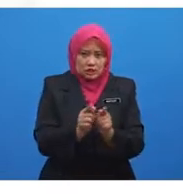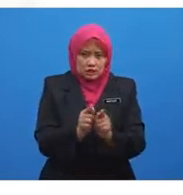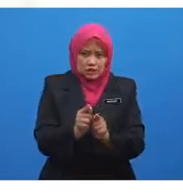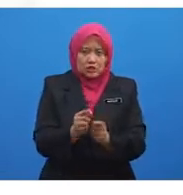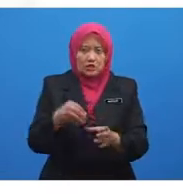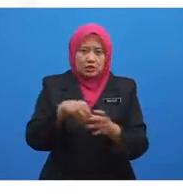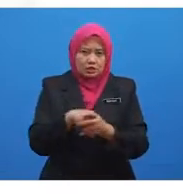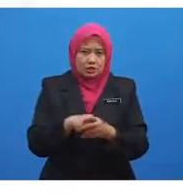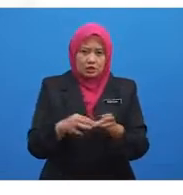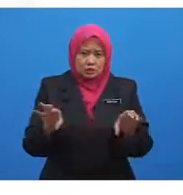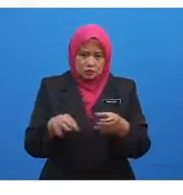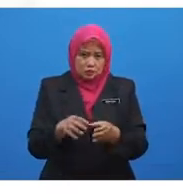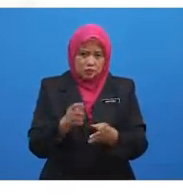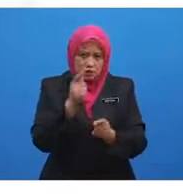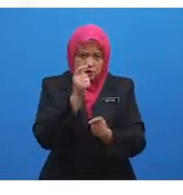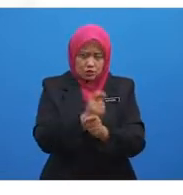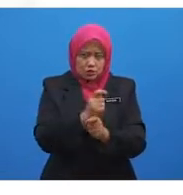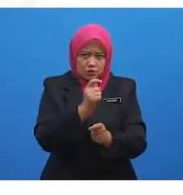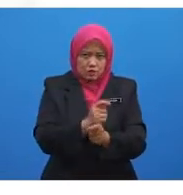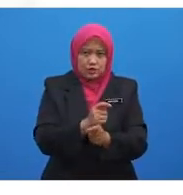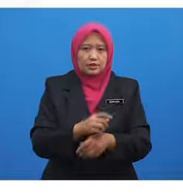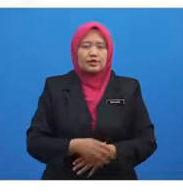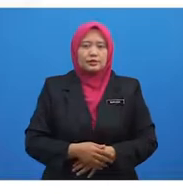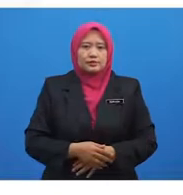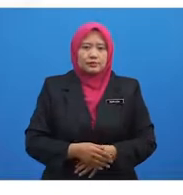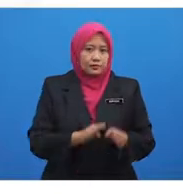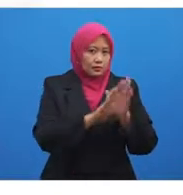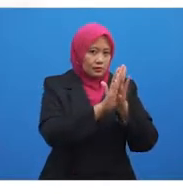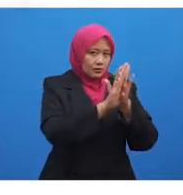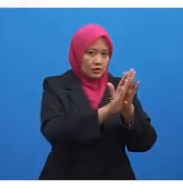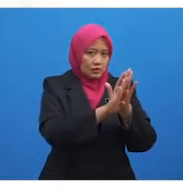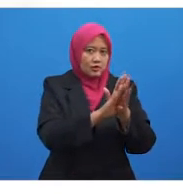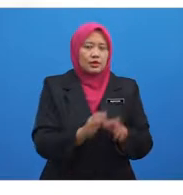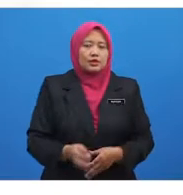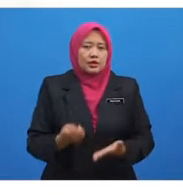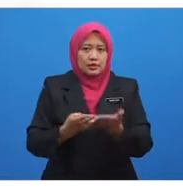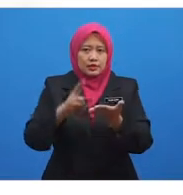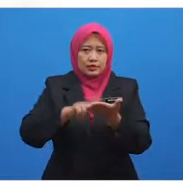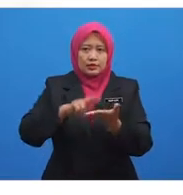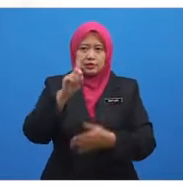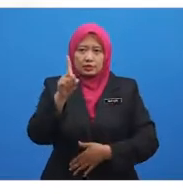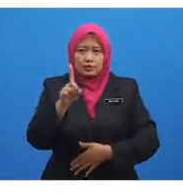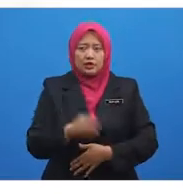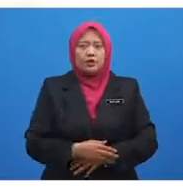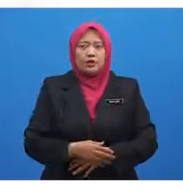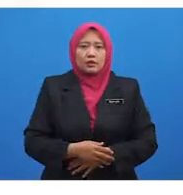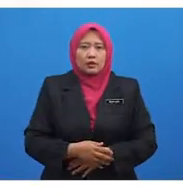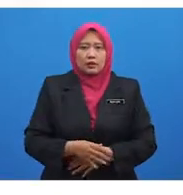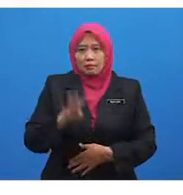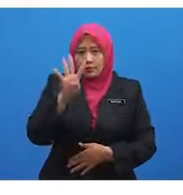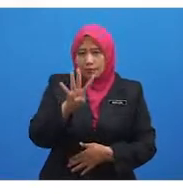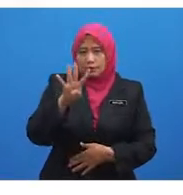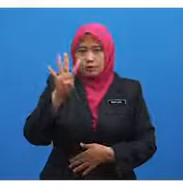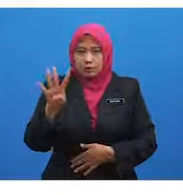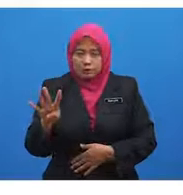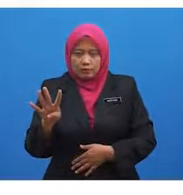tugas. Keadaan ini dapat dibuktikan apabila 44 orang tukang yang membina